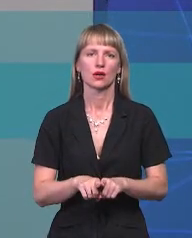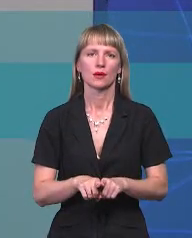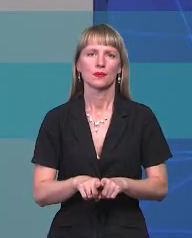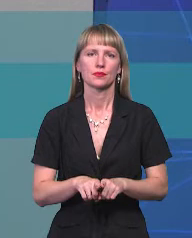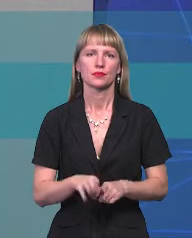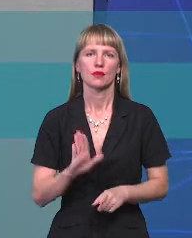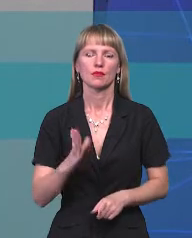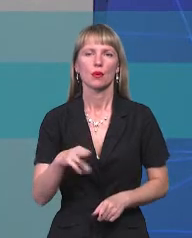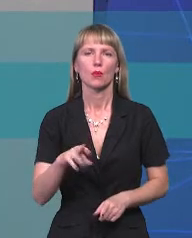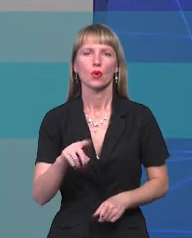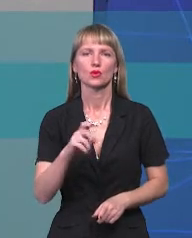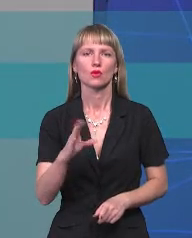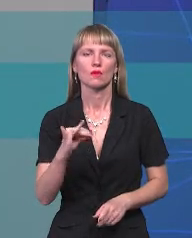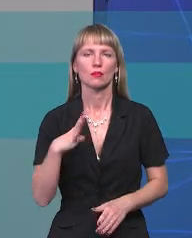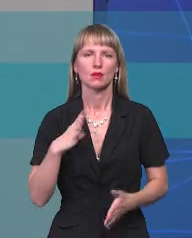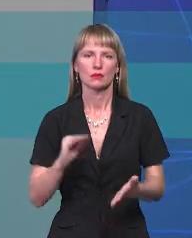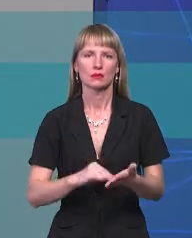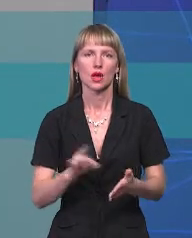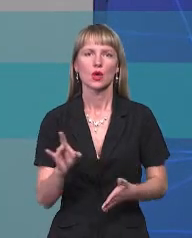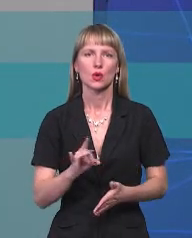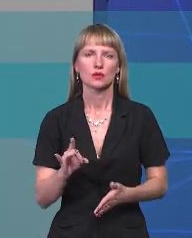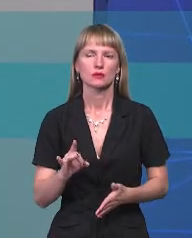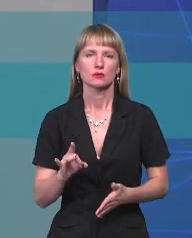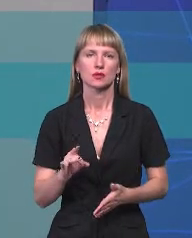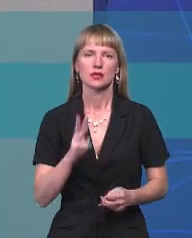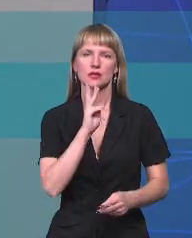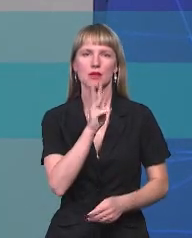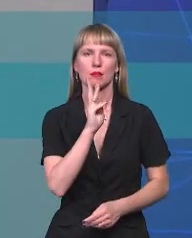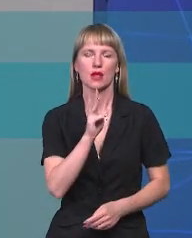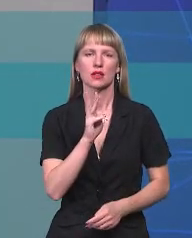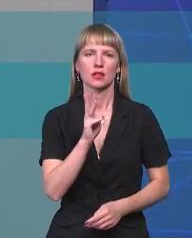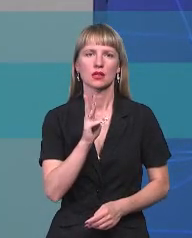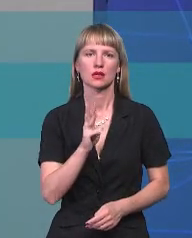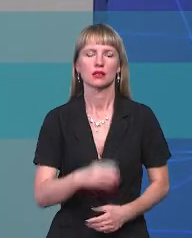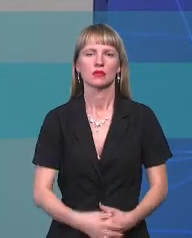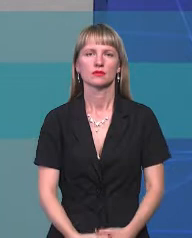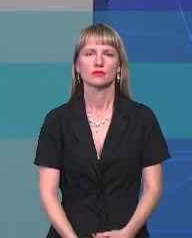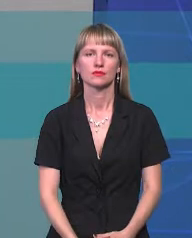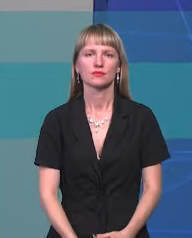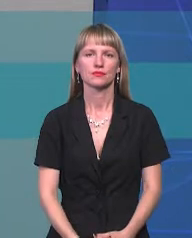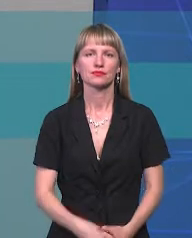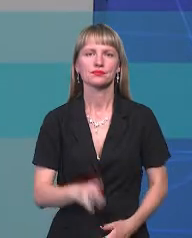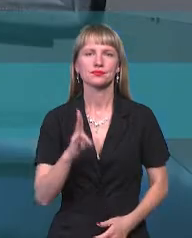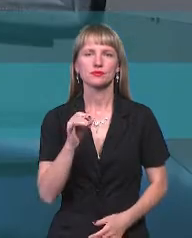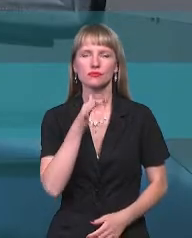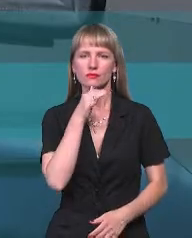в позові була визначена розмір заробітної плати на